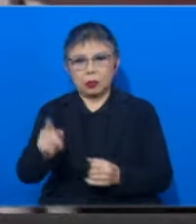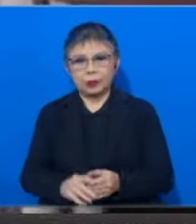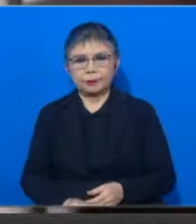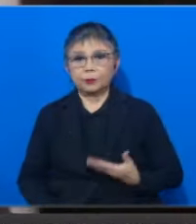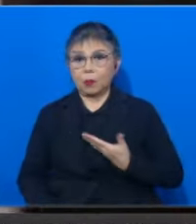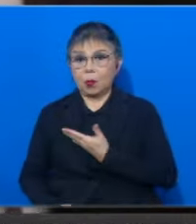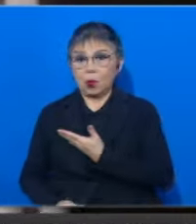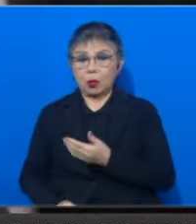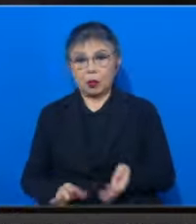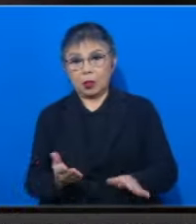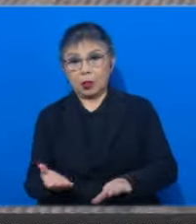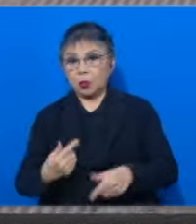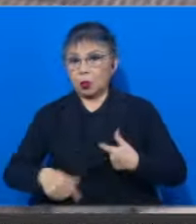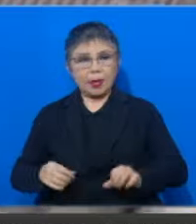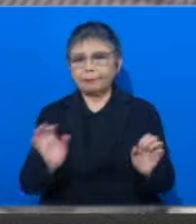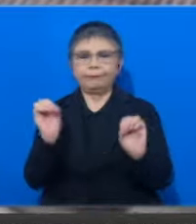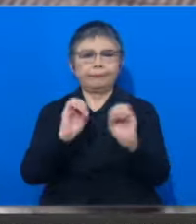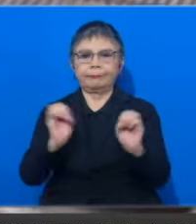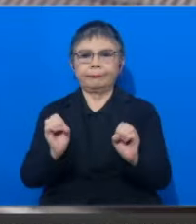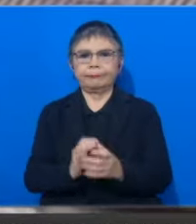maupun luka akibat peristiwa ini.